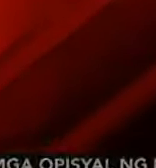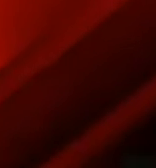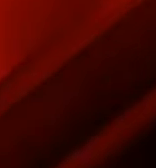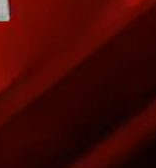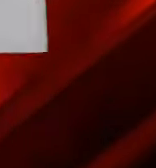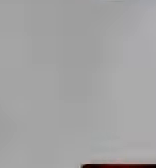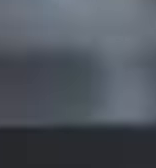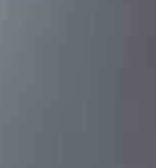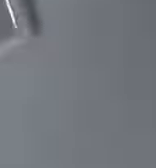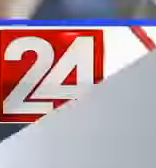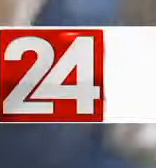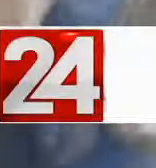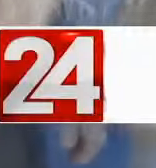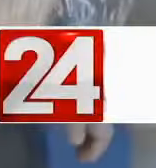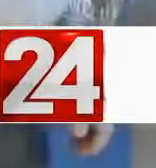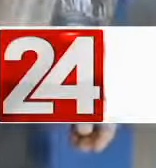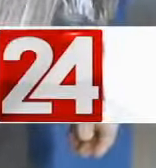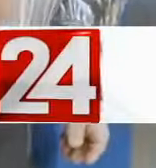Huwag palampasin!